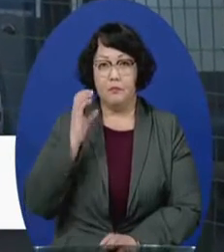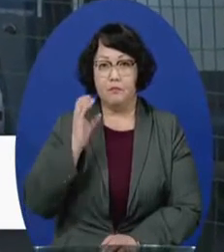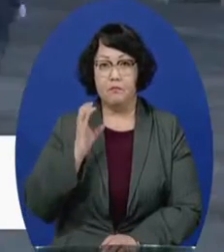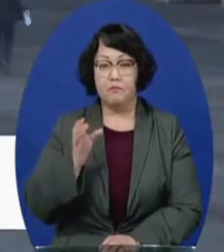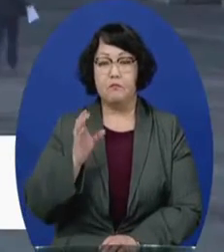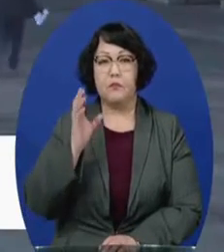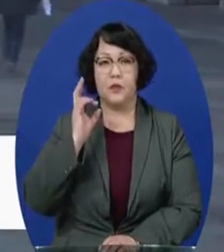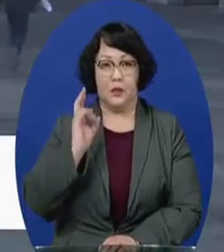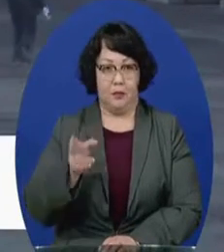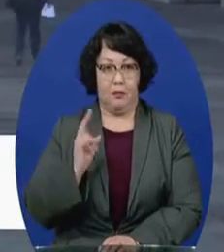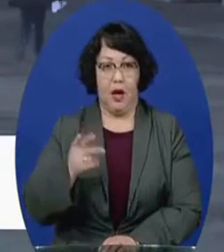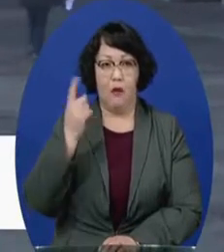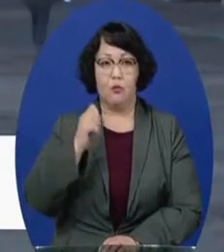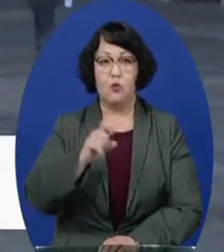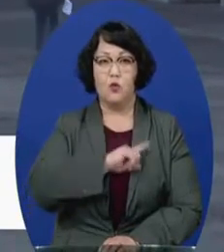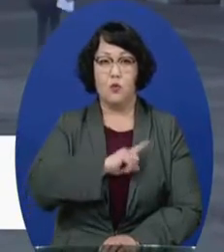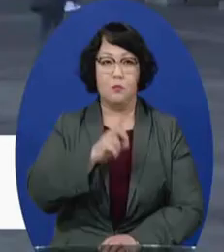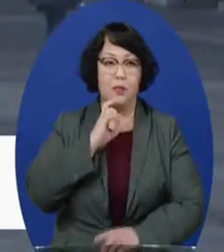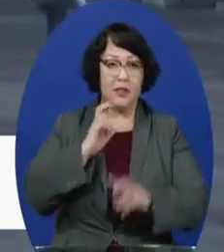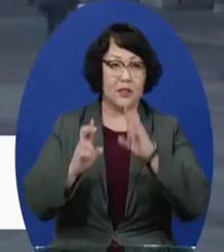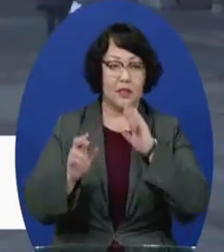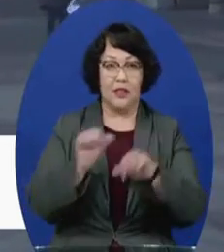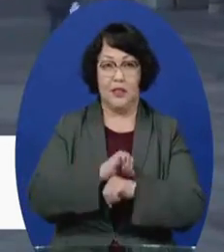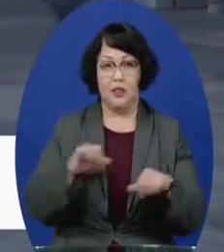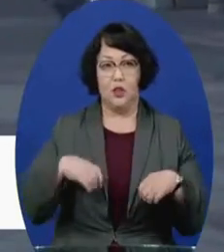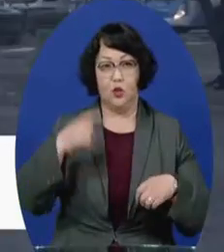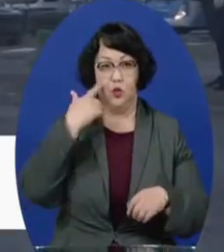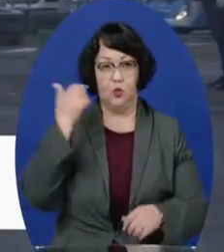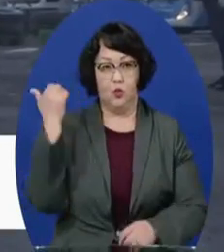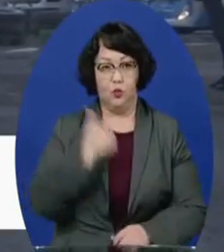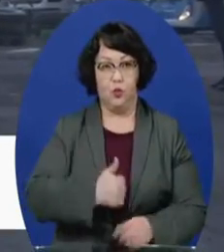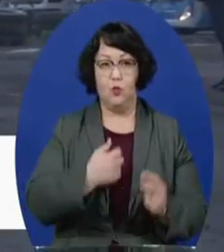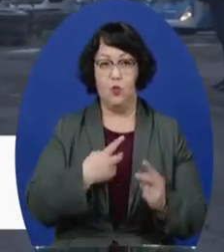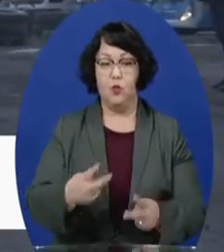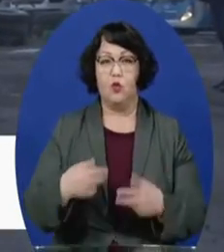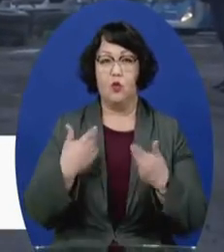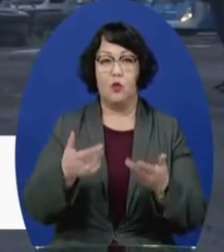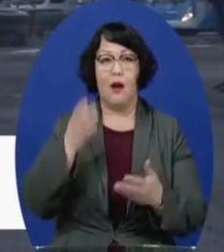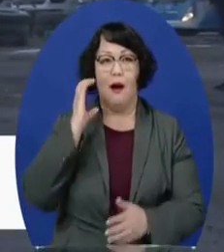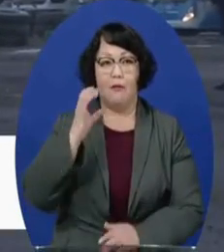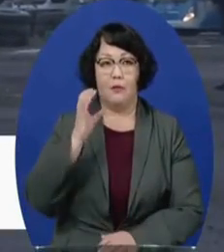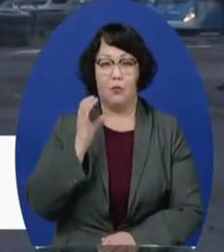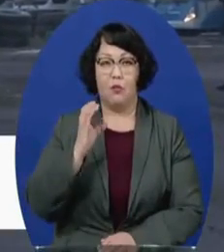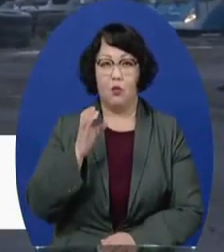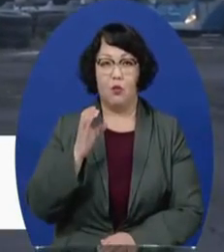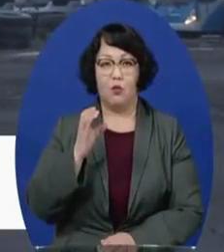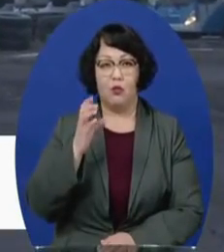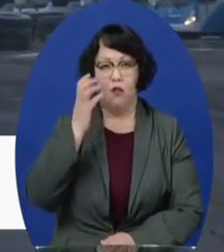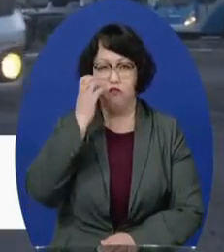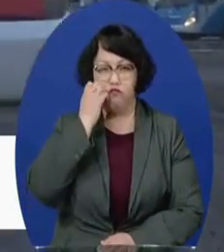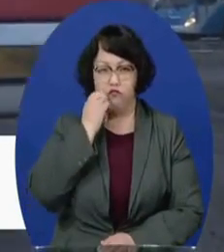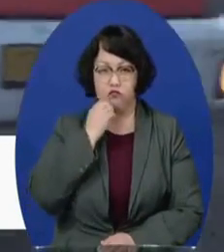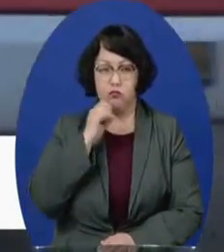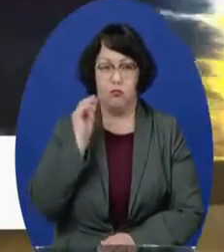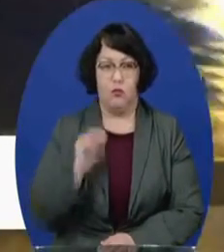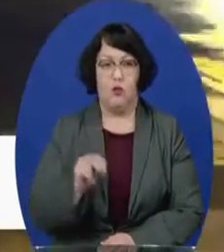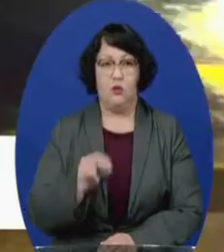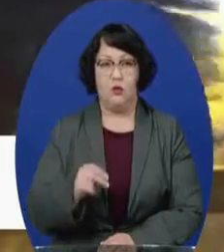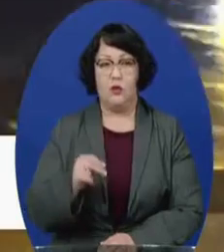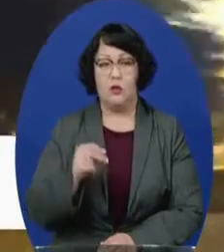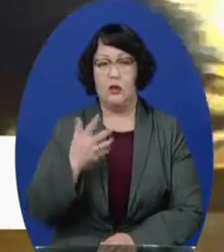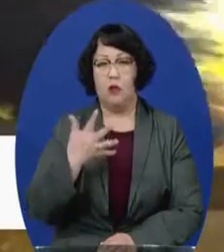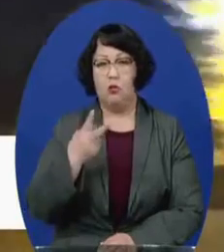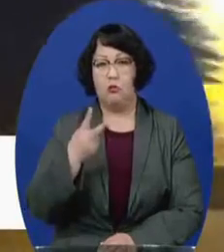Нийтийн тээврийн салбарын хамгийн ихний бэрхшээл бол иргэдэд өдөр тутам үйлчилж байгаа автобусны насжилт болоод байна. Насжилтаас шалтгаалan энэ